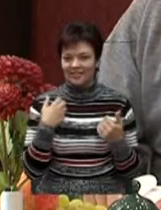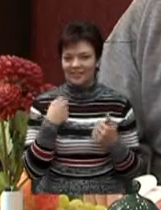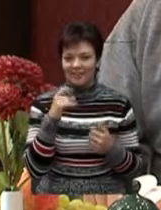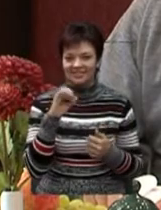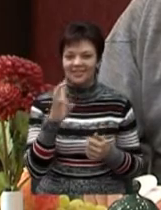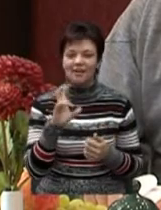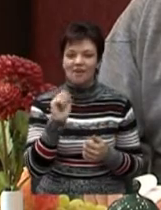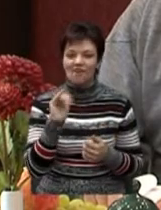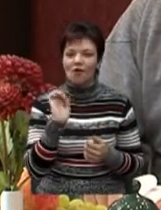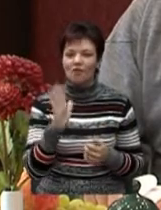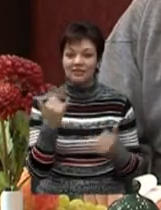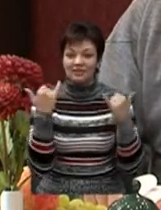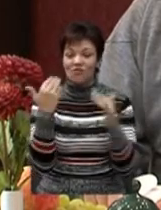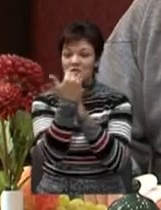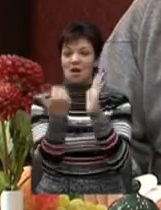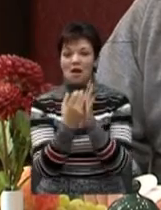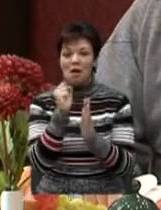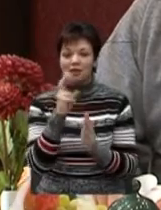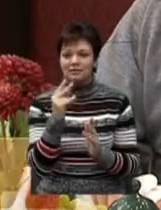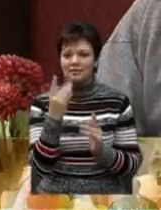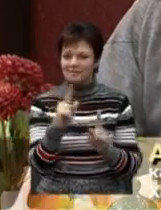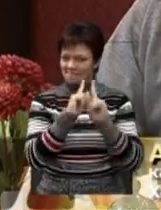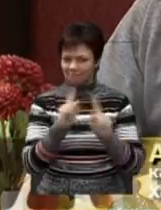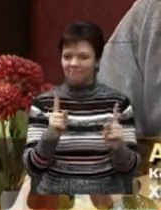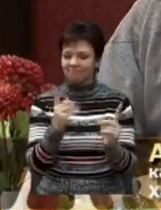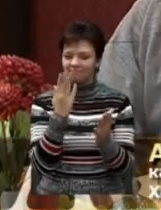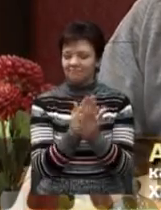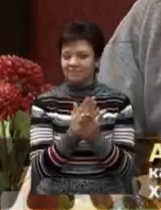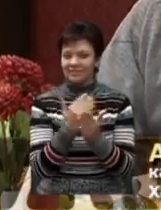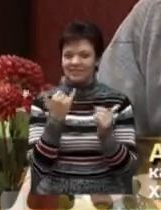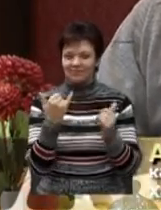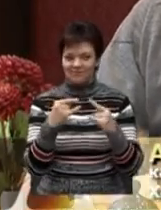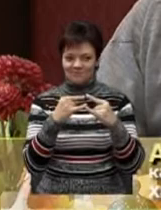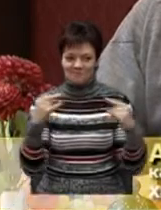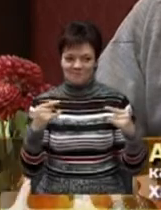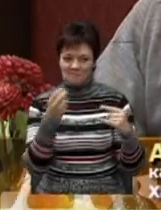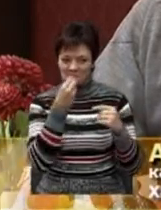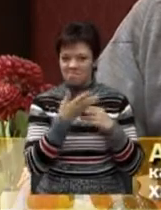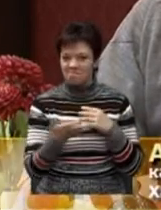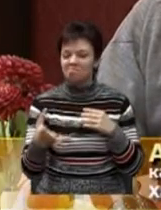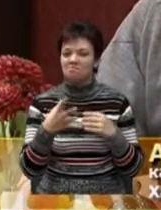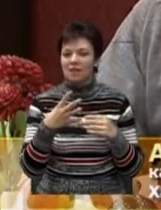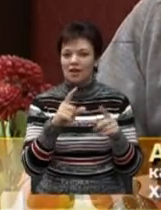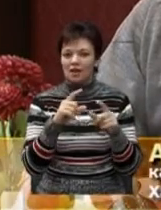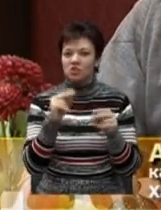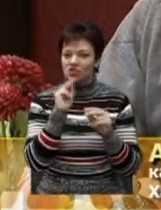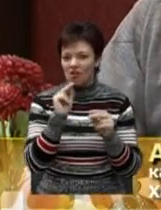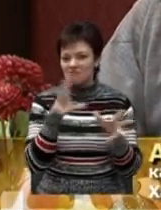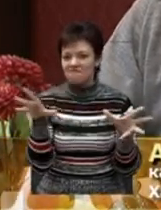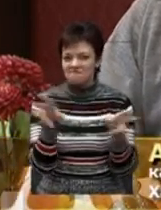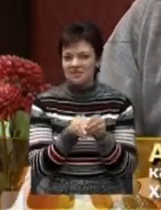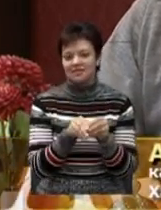Здравствуйте, я Арсен Аваков, и сегодняшняя программа «Акценты» у нас в необычном формате. Сегодня мы собрались за вот таким столом, выпить